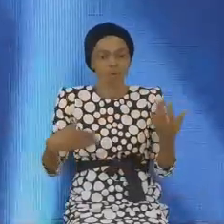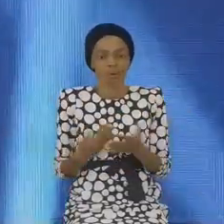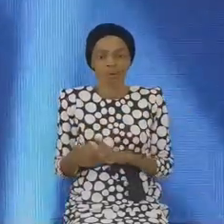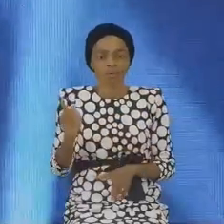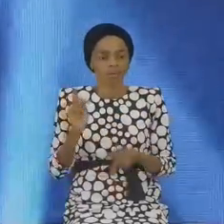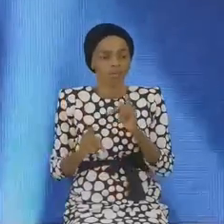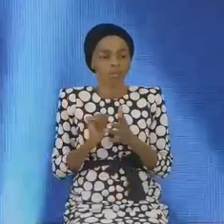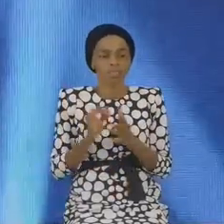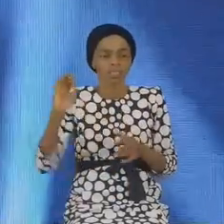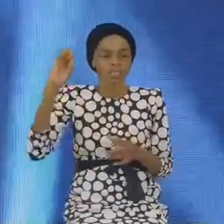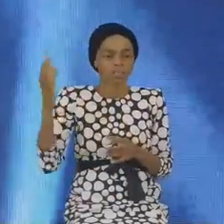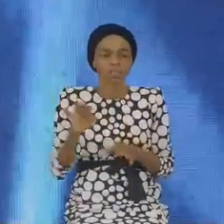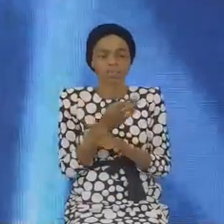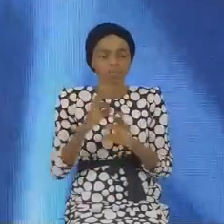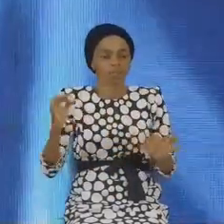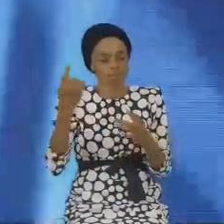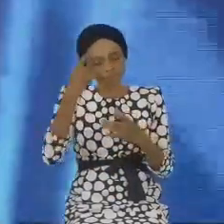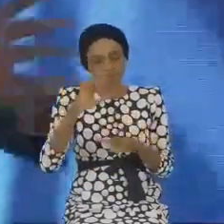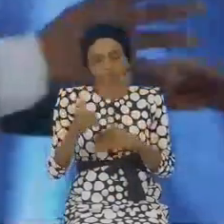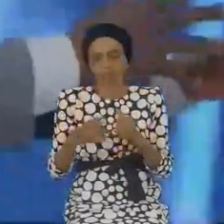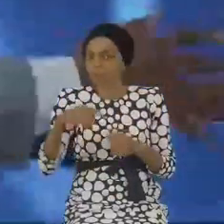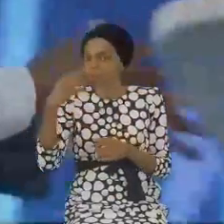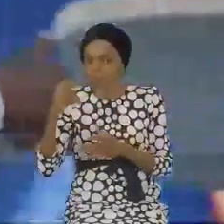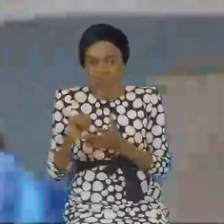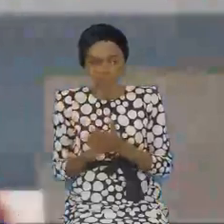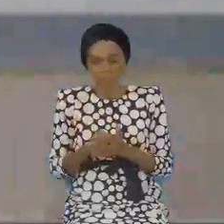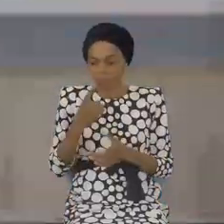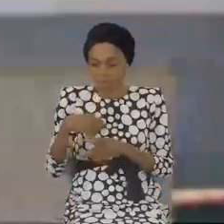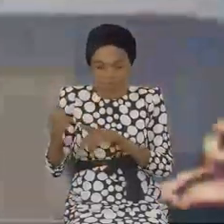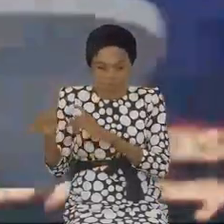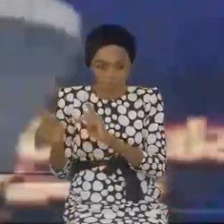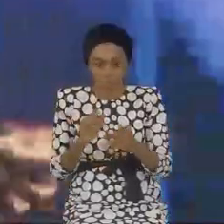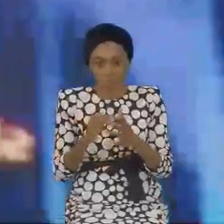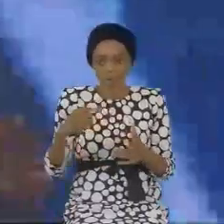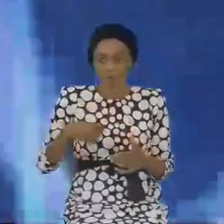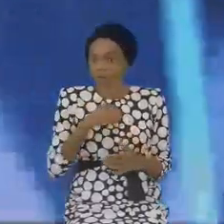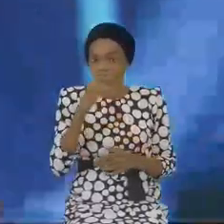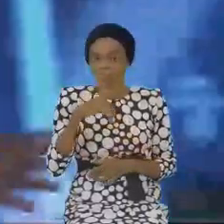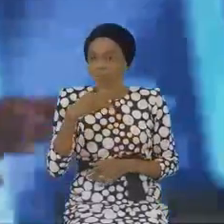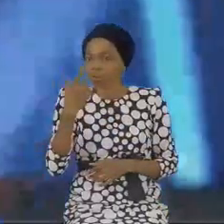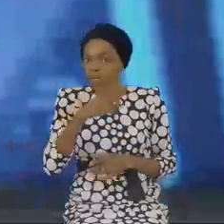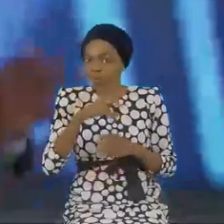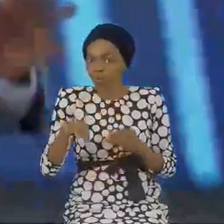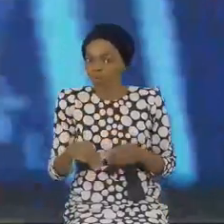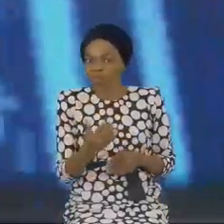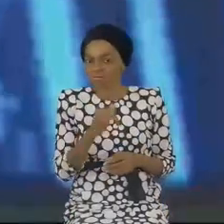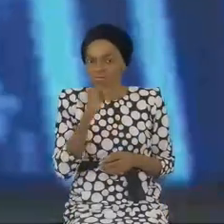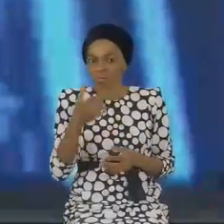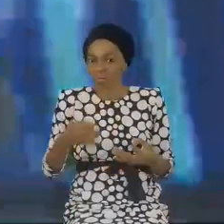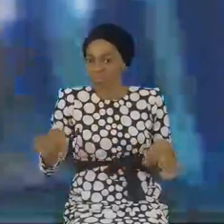sauve, qui justifie. Parlez-leur-en. Nous ne devons pas parler d'autres choses non importantes, des choses non